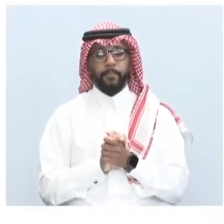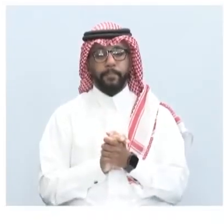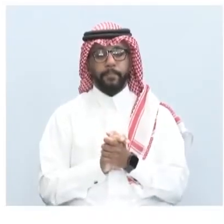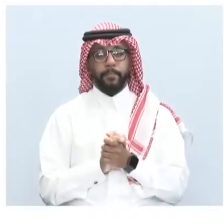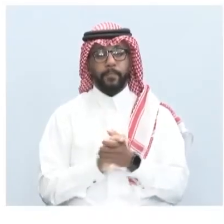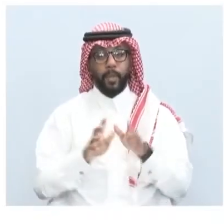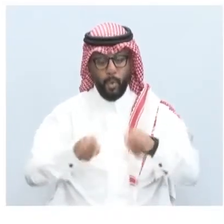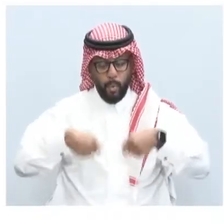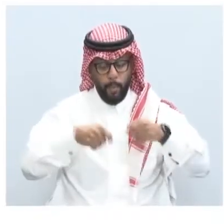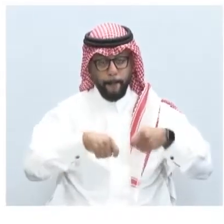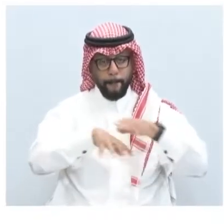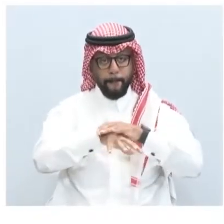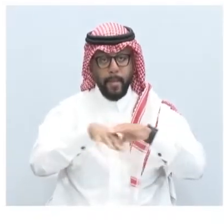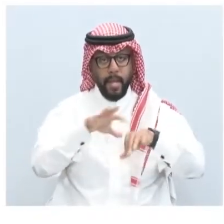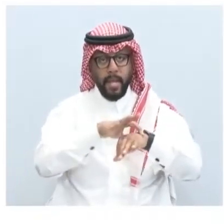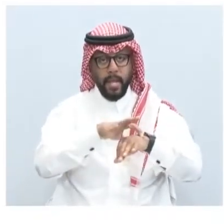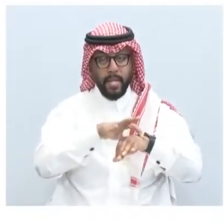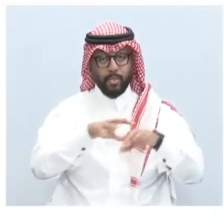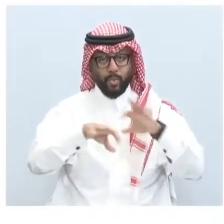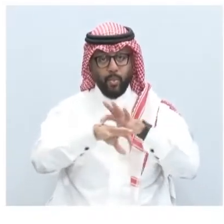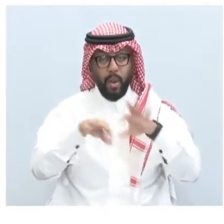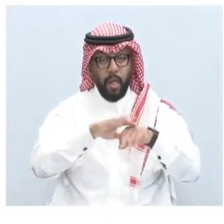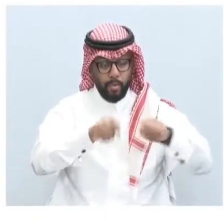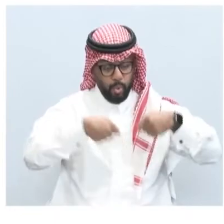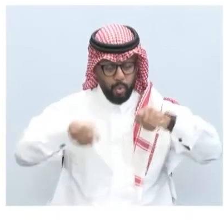المسح على الخفين والجوربين